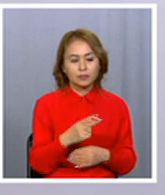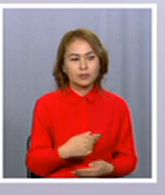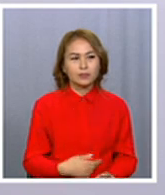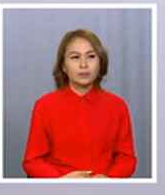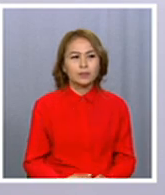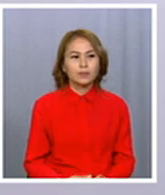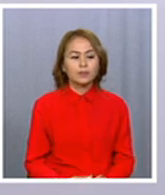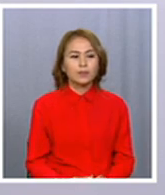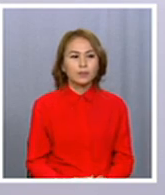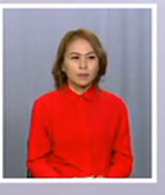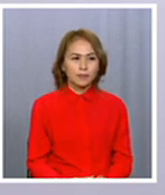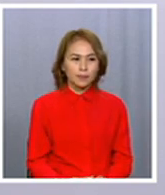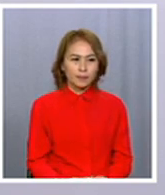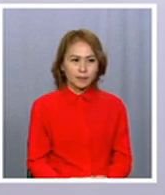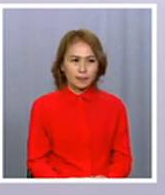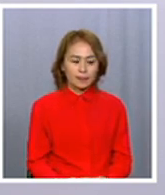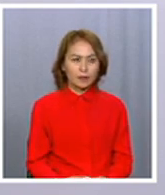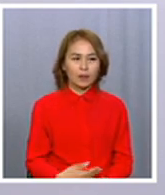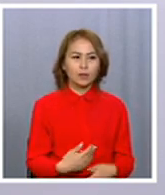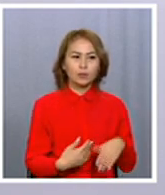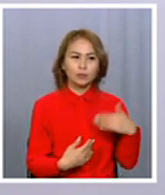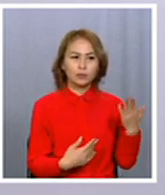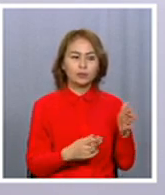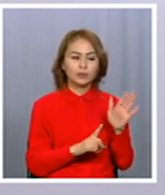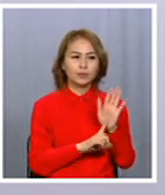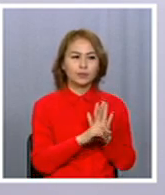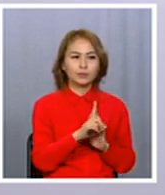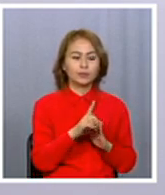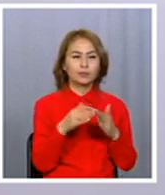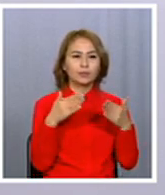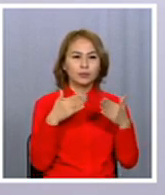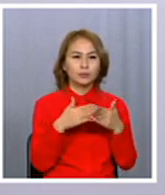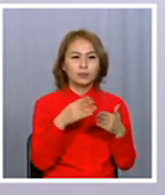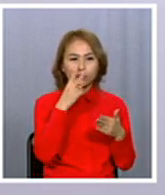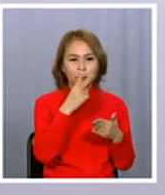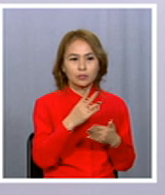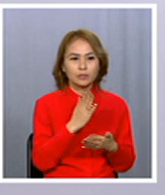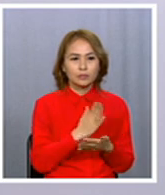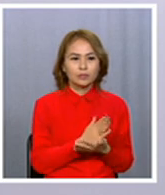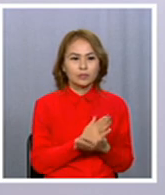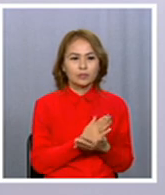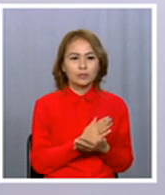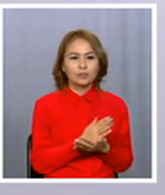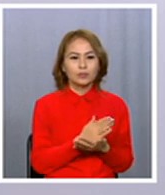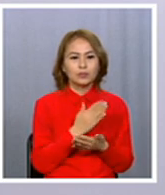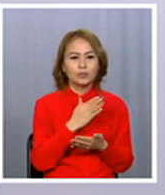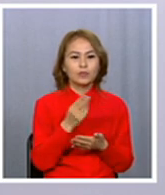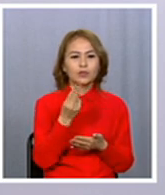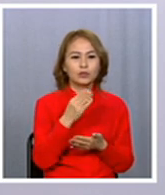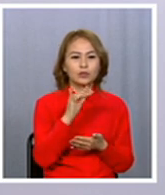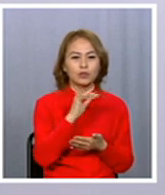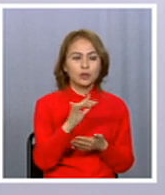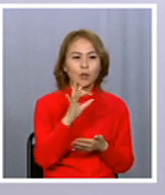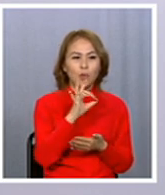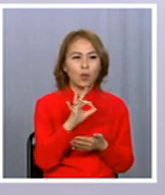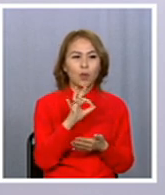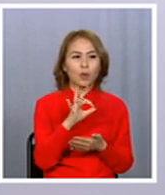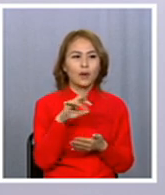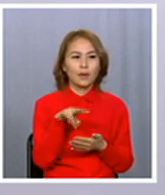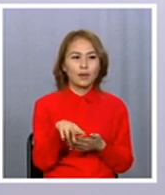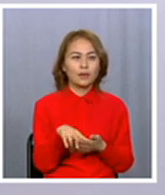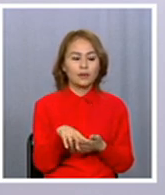біз мына сол жақтан басталып тұрған сүйір бұрышты көріп тұрмыз. Оны GOL деп